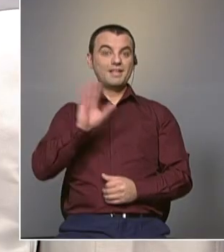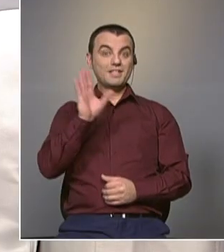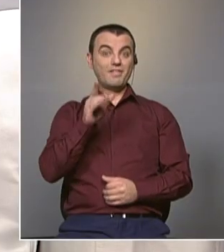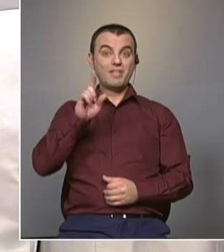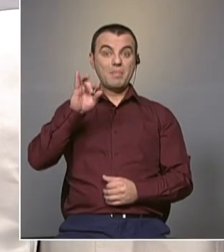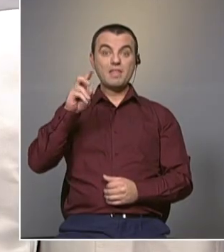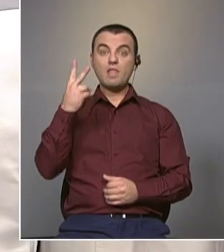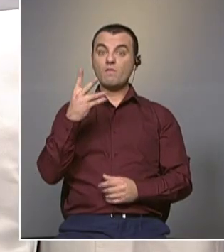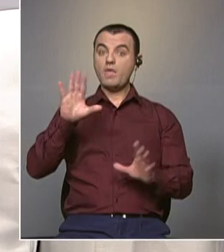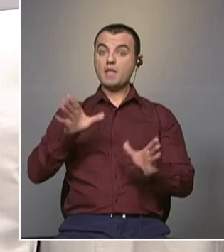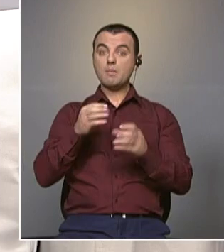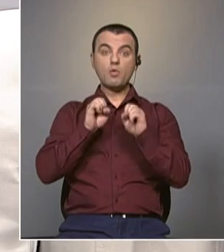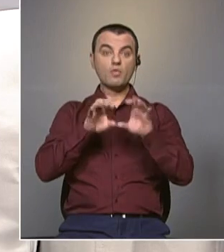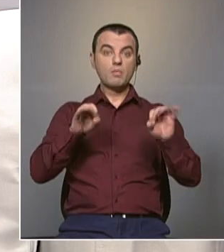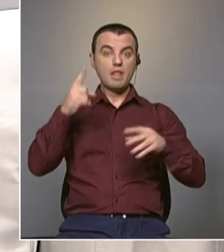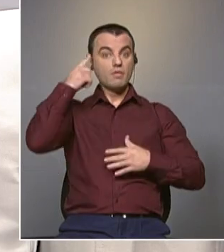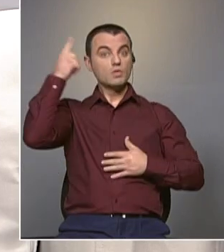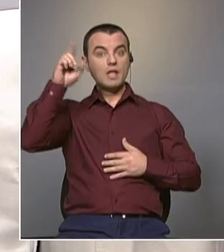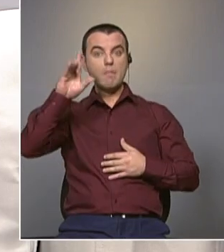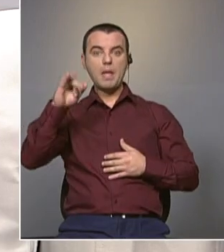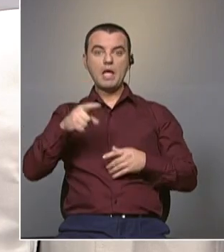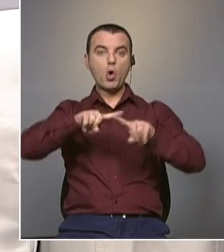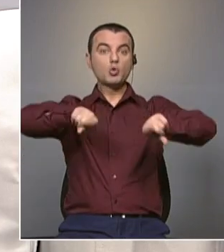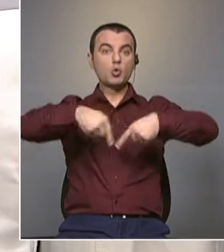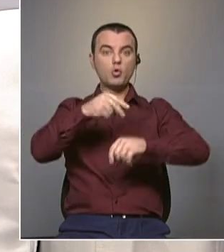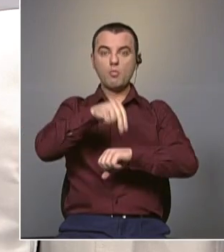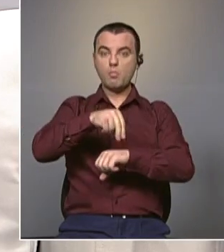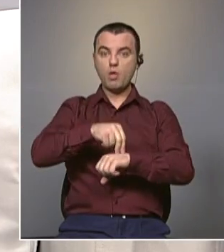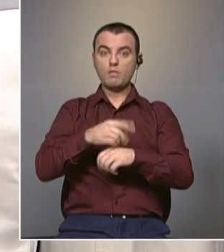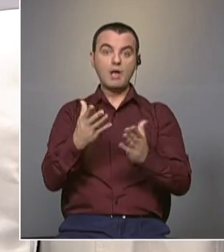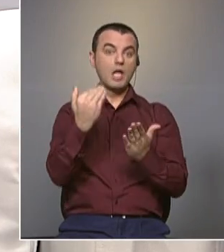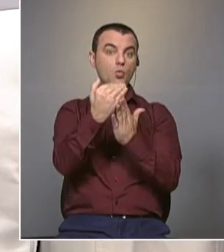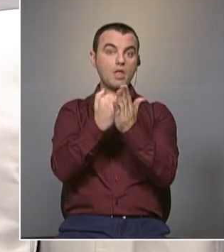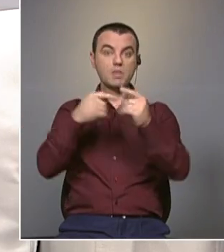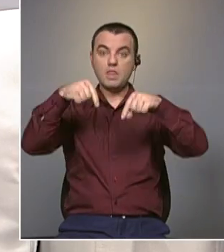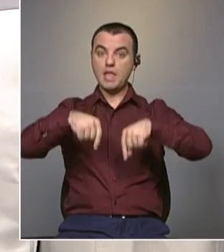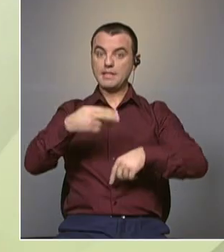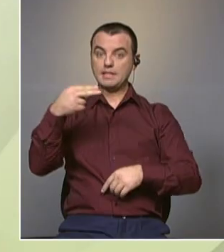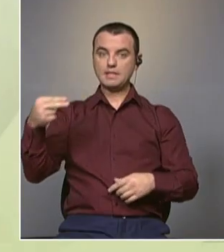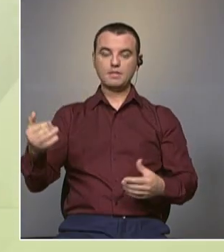Здравейте! По БНТ 2 започва предаването Знание БГ от студиото в Пловдив. Ето темите днес.